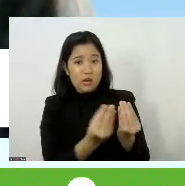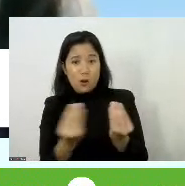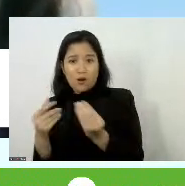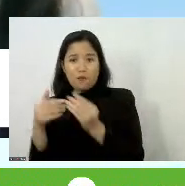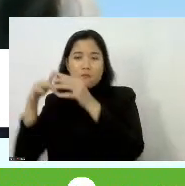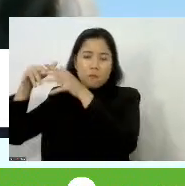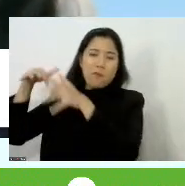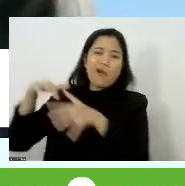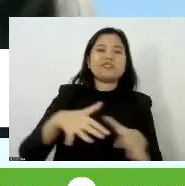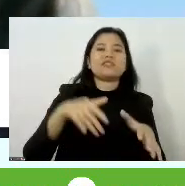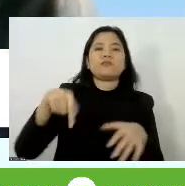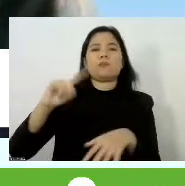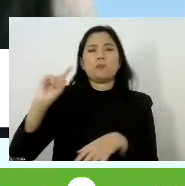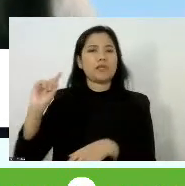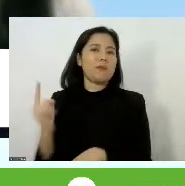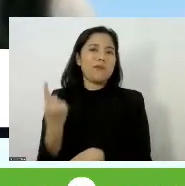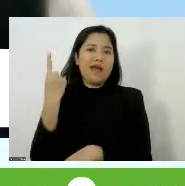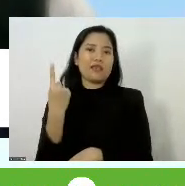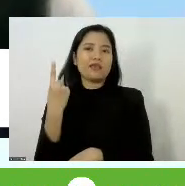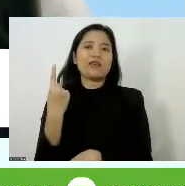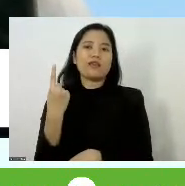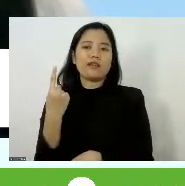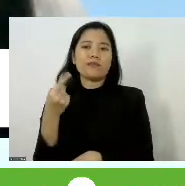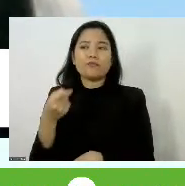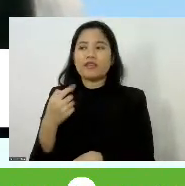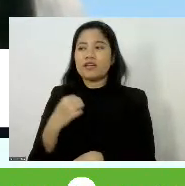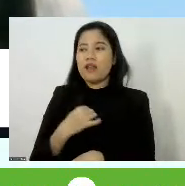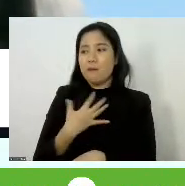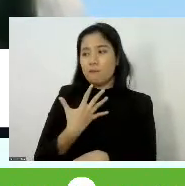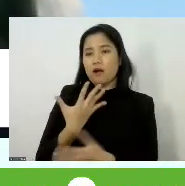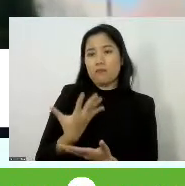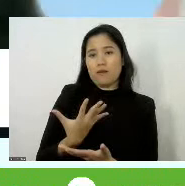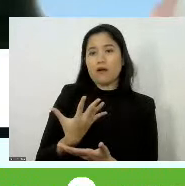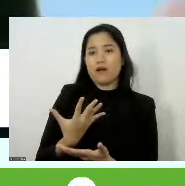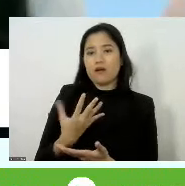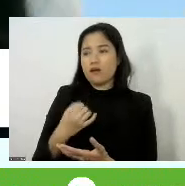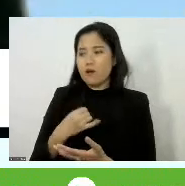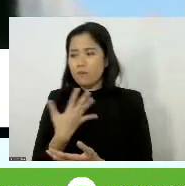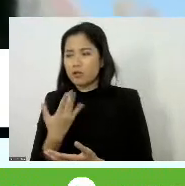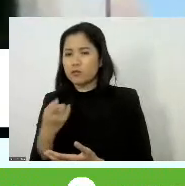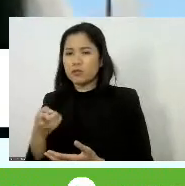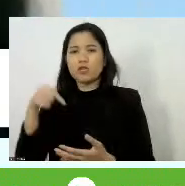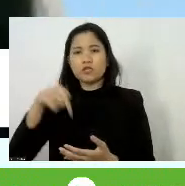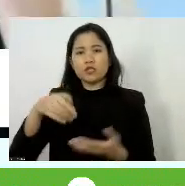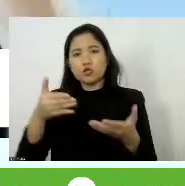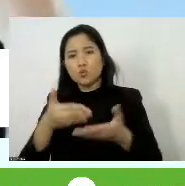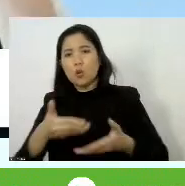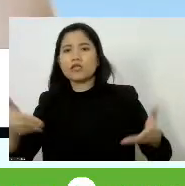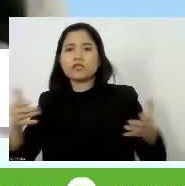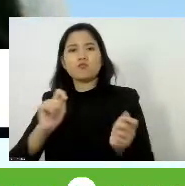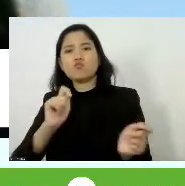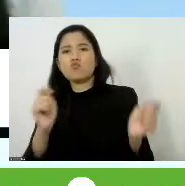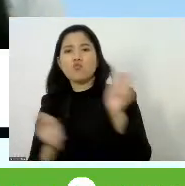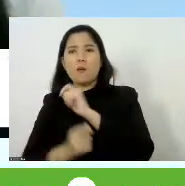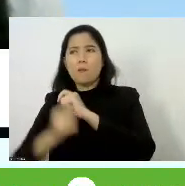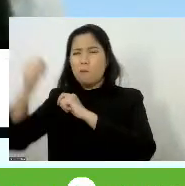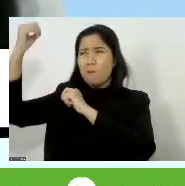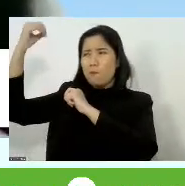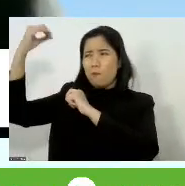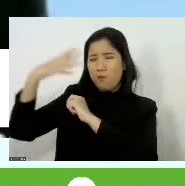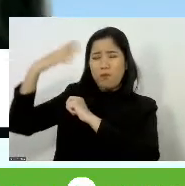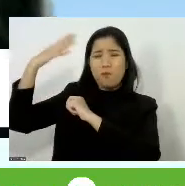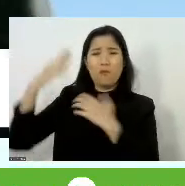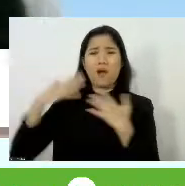jadi dampaknya itu bukan cuman soal Oh ya nih berubah di lebih panas atau jadi lebih dingin